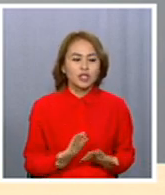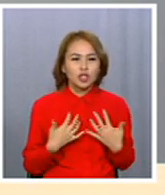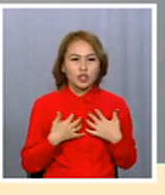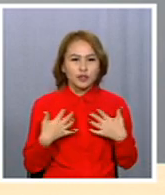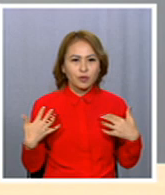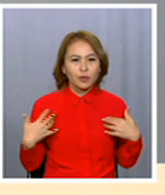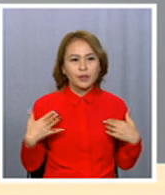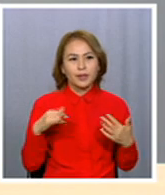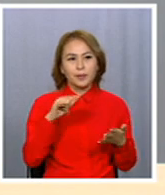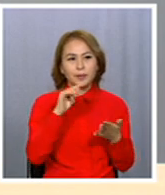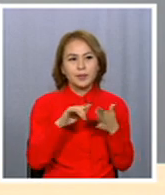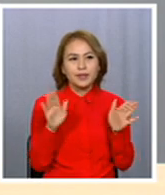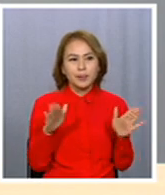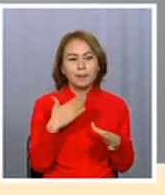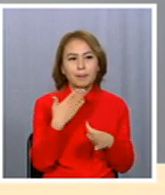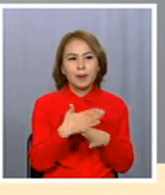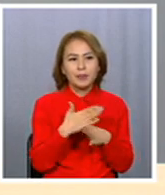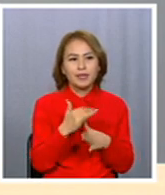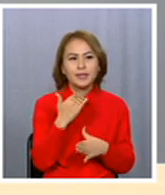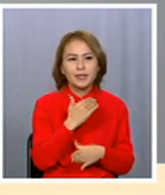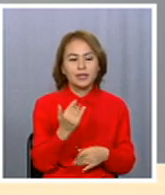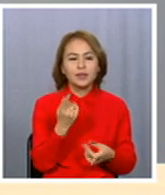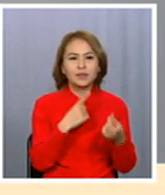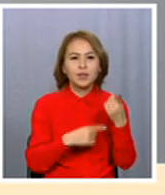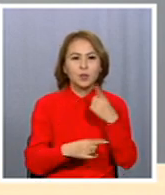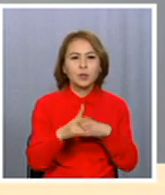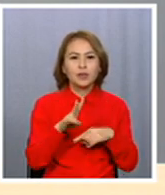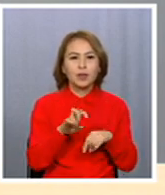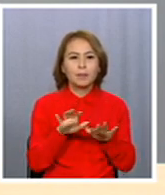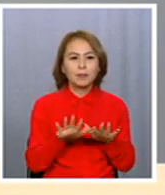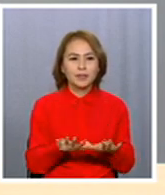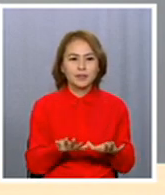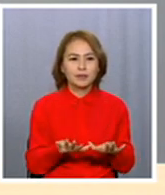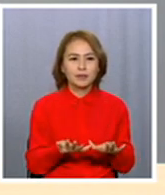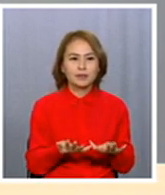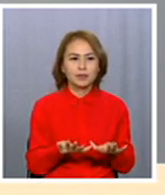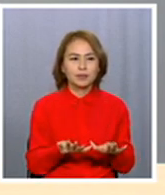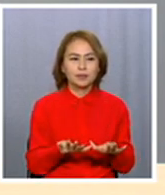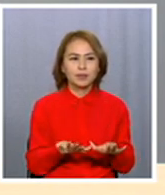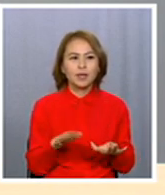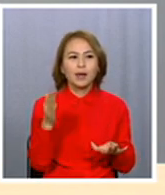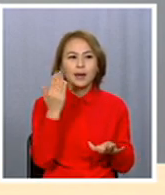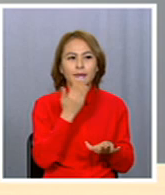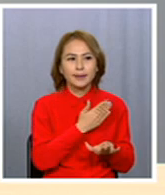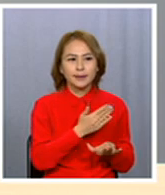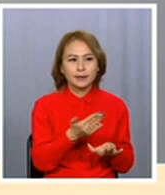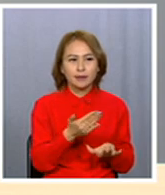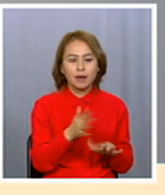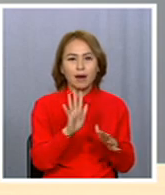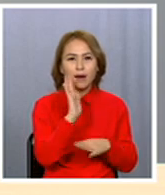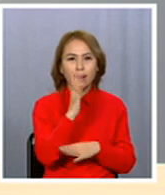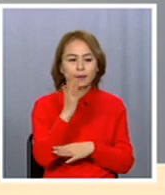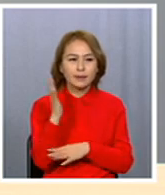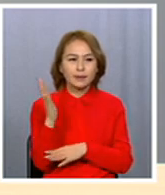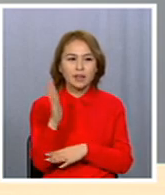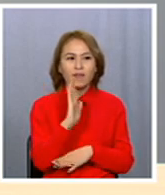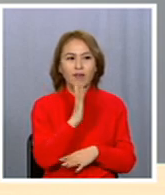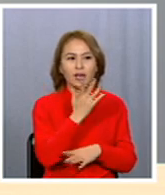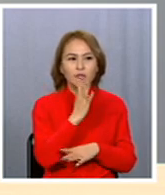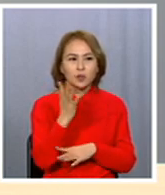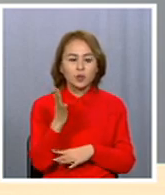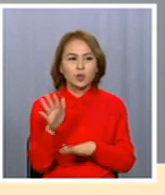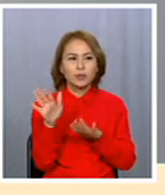птиц. Помогите их вернуть на место. Посмотрите, ребята, это лес. В лесу